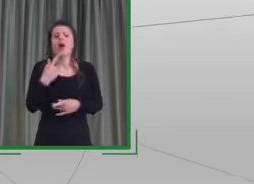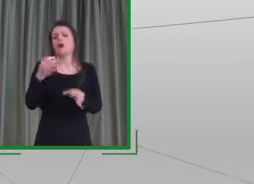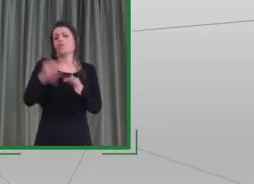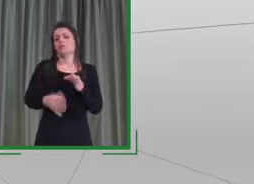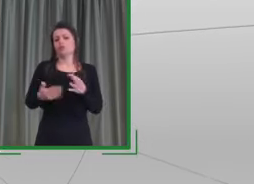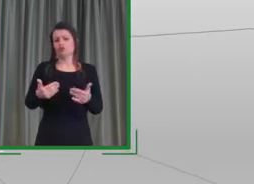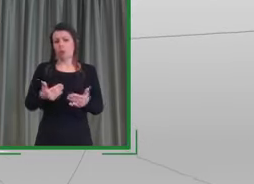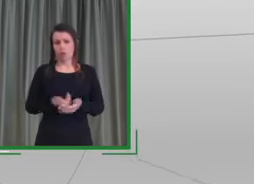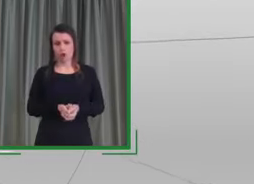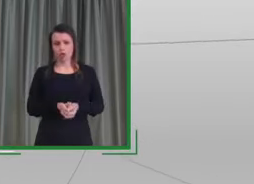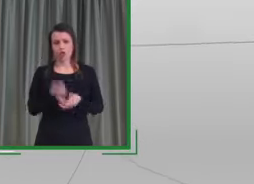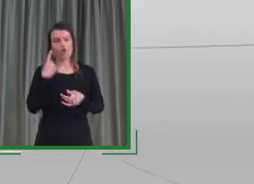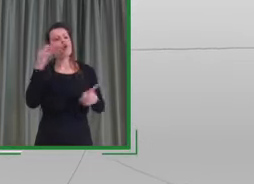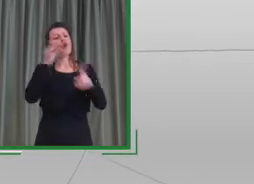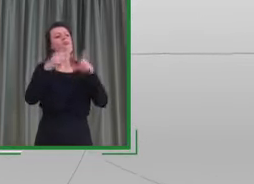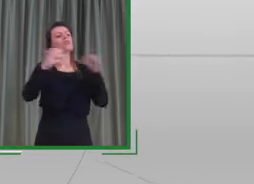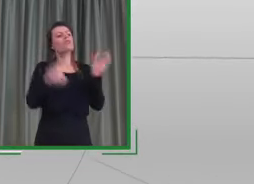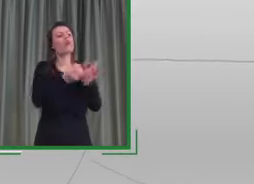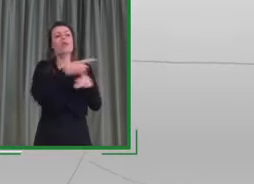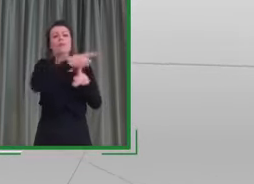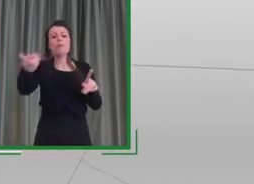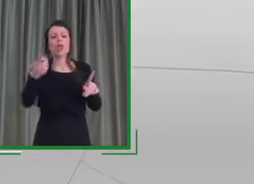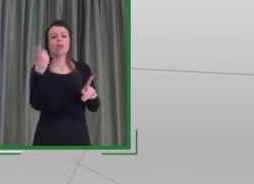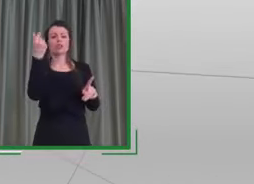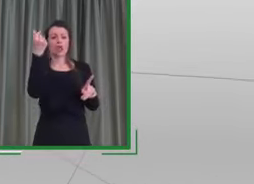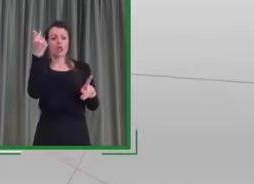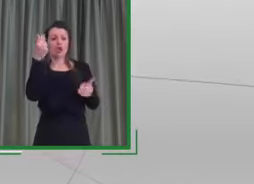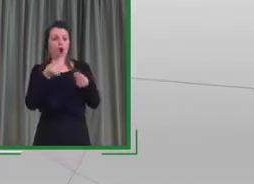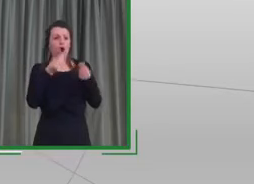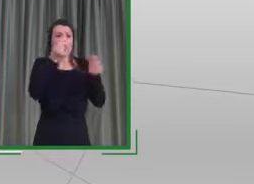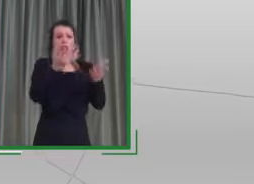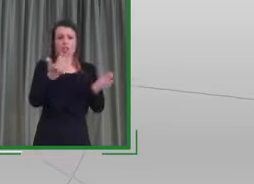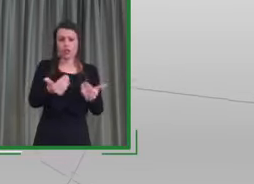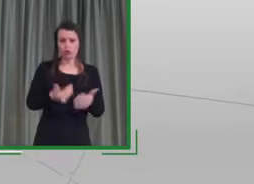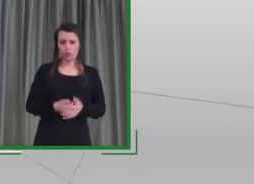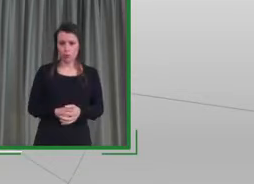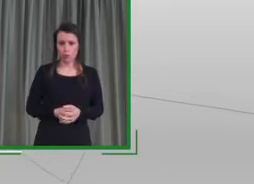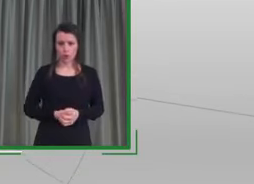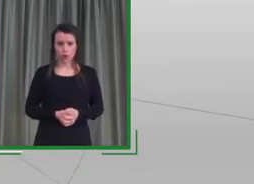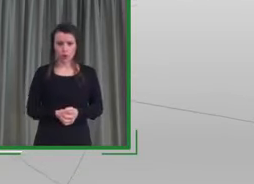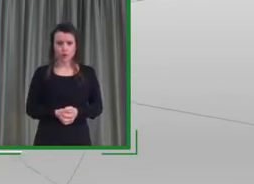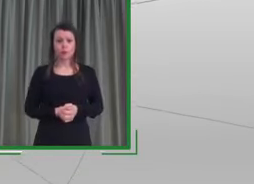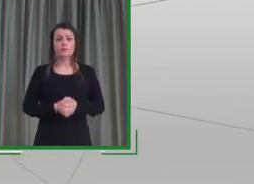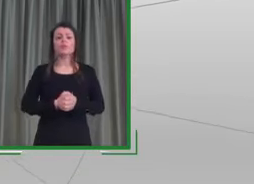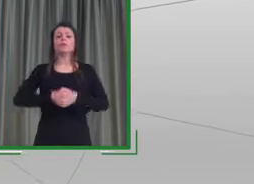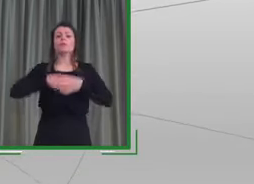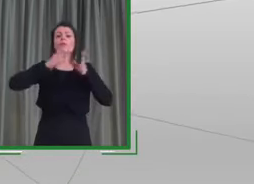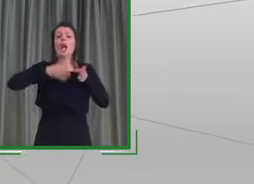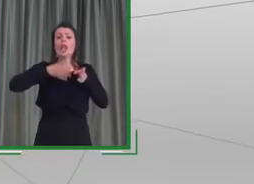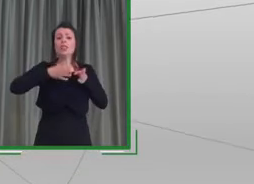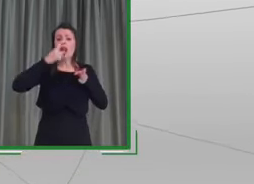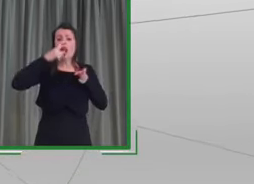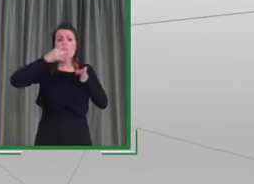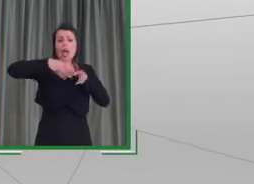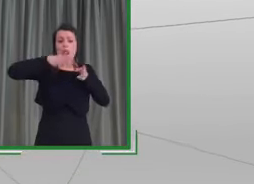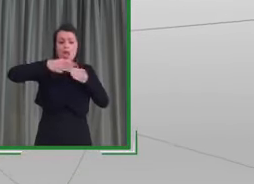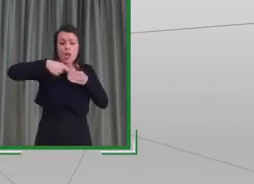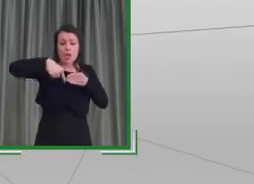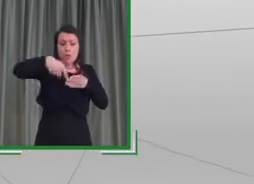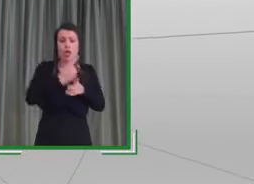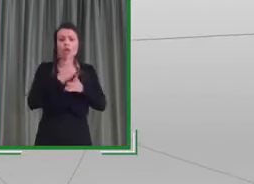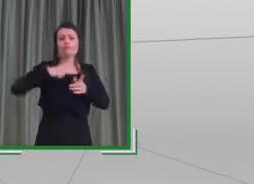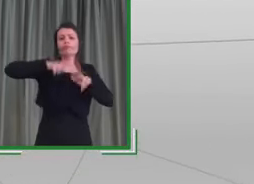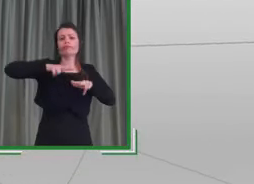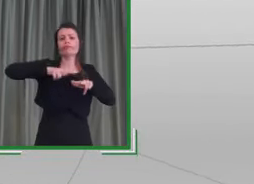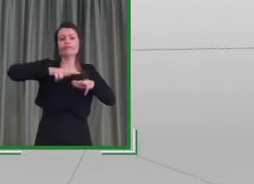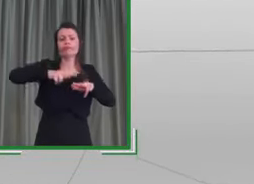a loro la liquidità e le delibere che noi approveremo avranno sempre più la caratteristica